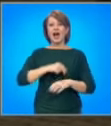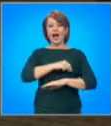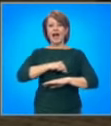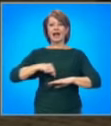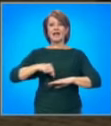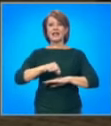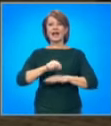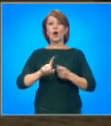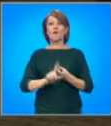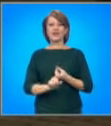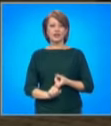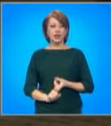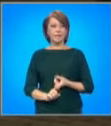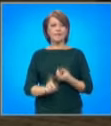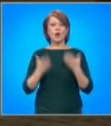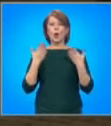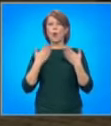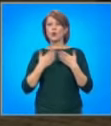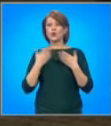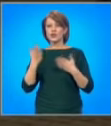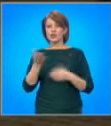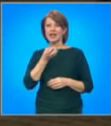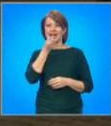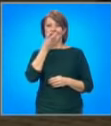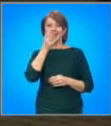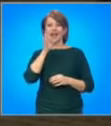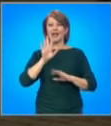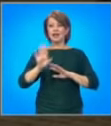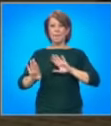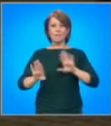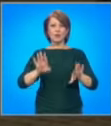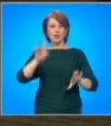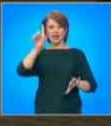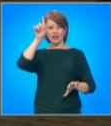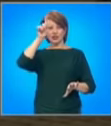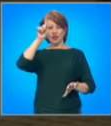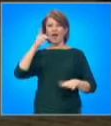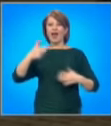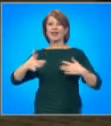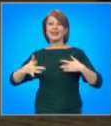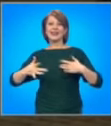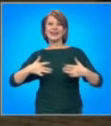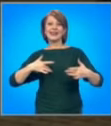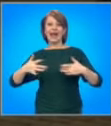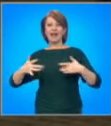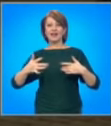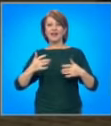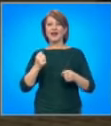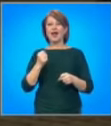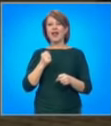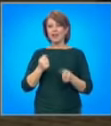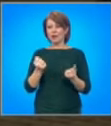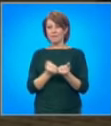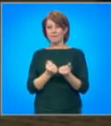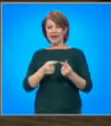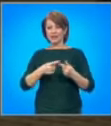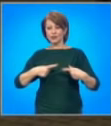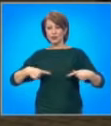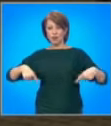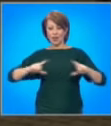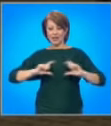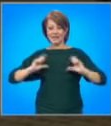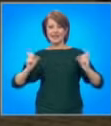не остана. Климатичното училище, Зеления музей на София, амфитеатъра тук на мястото на стадион Юнак, преместването